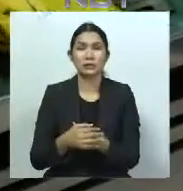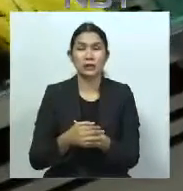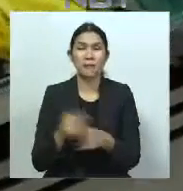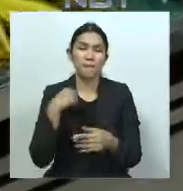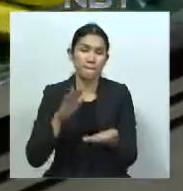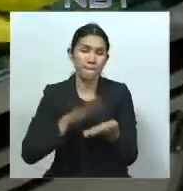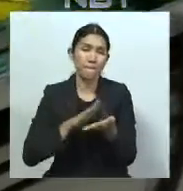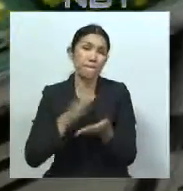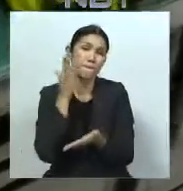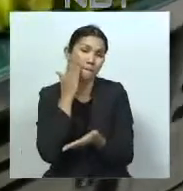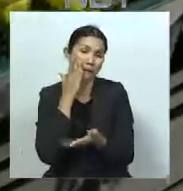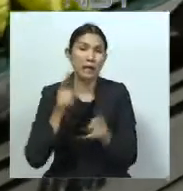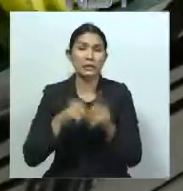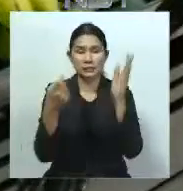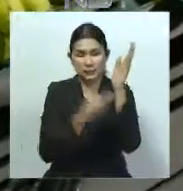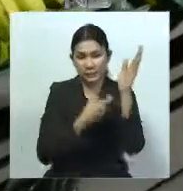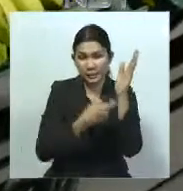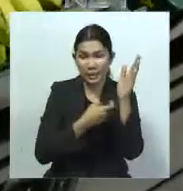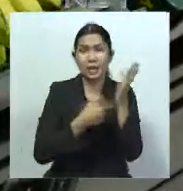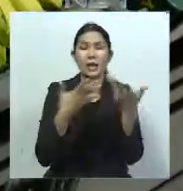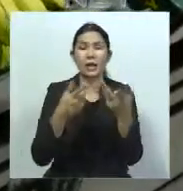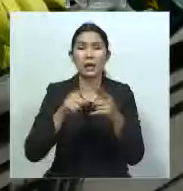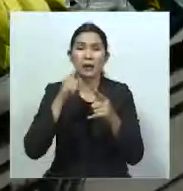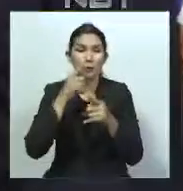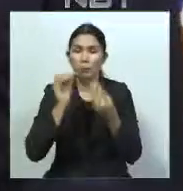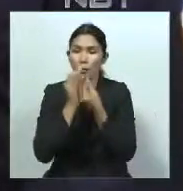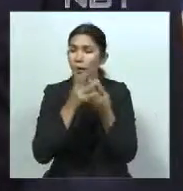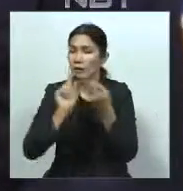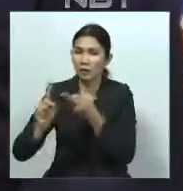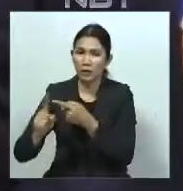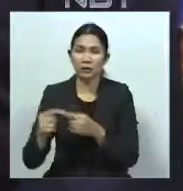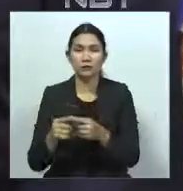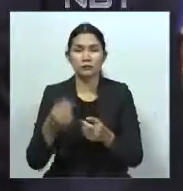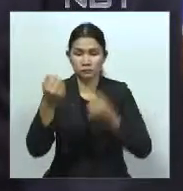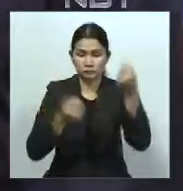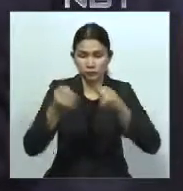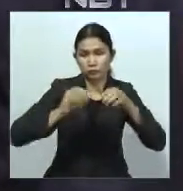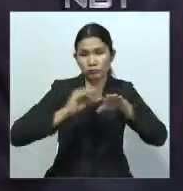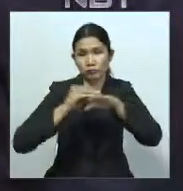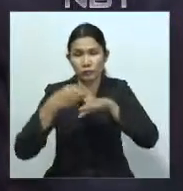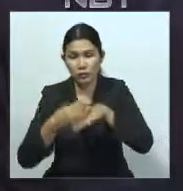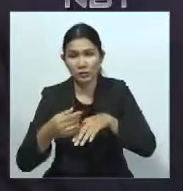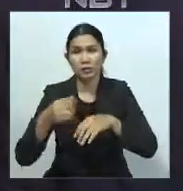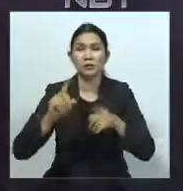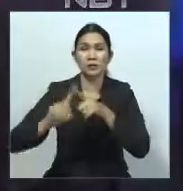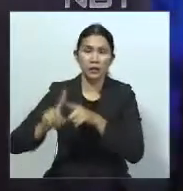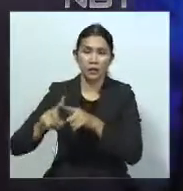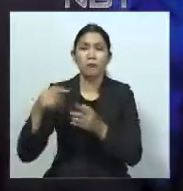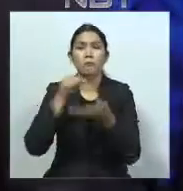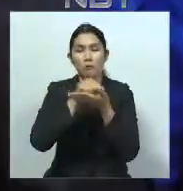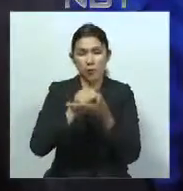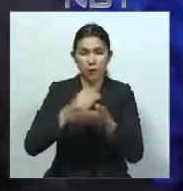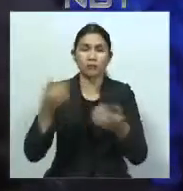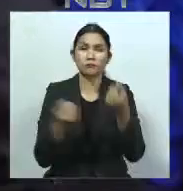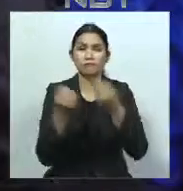แป้งมันผลิตภัณฑ์ยางผลไม้สดและแปรรูปเครื่องประดับยนต์ชิ้นส่วนยานยนต์และบริการคา